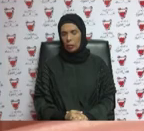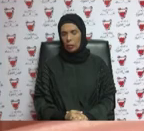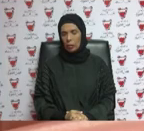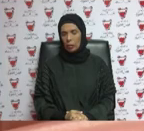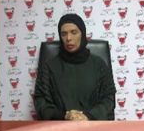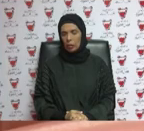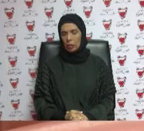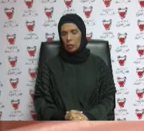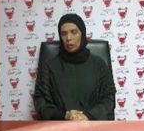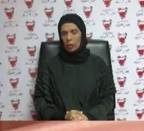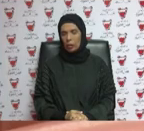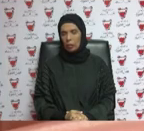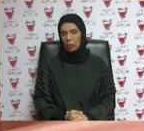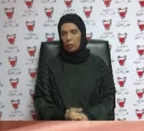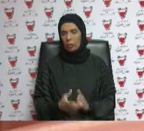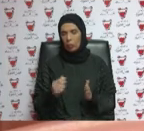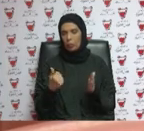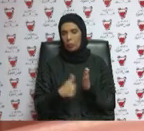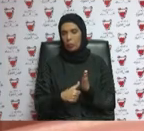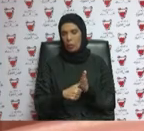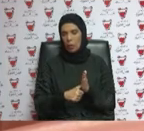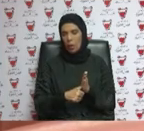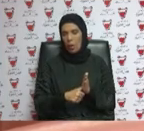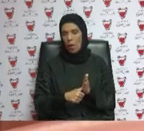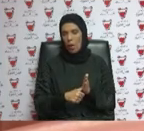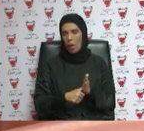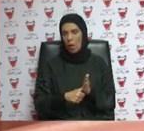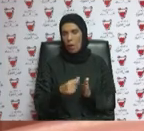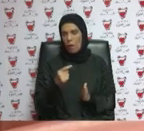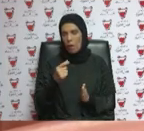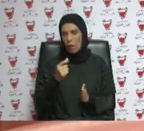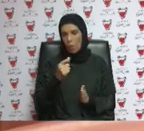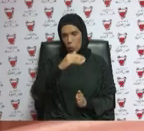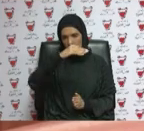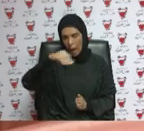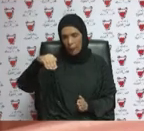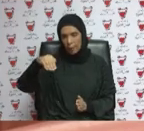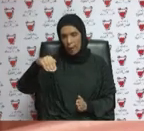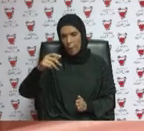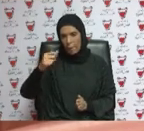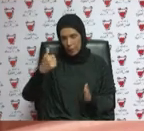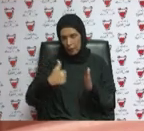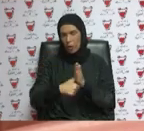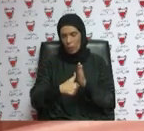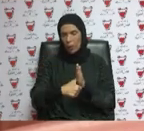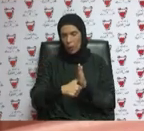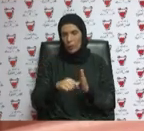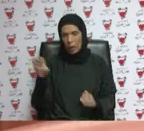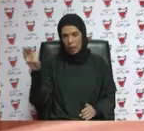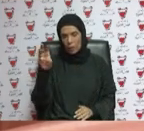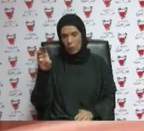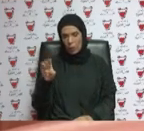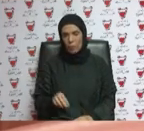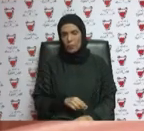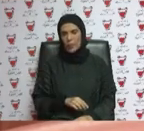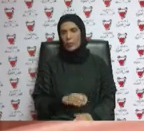يفترض ان من الراتب في مبلغ راح يستقطع من راتب الموظف في القطاع الخاص وفي